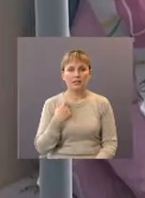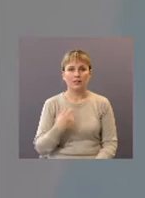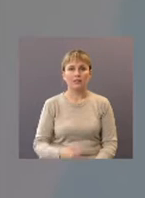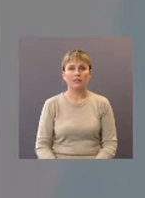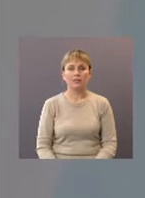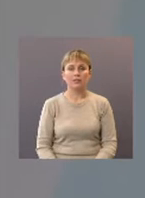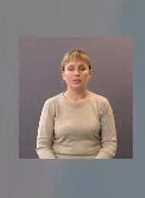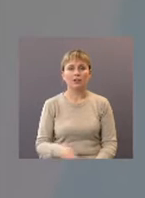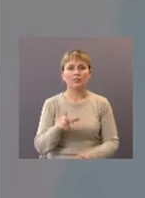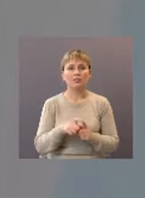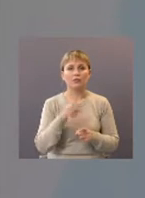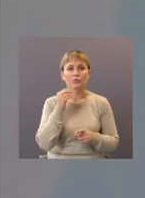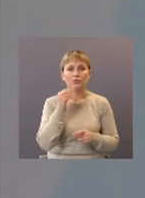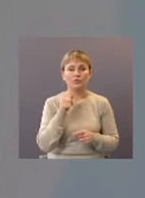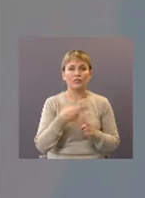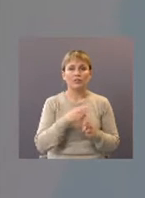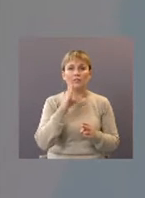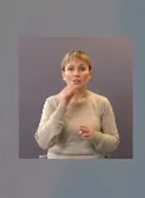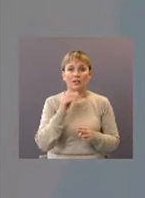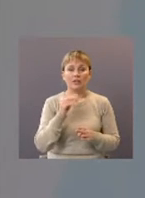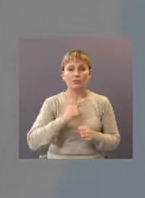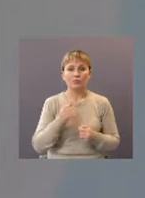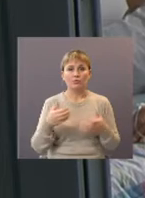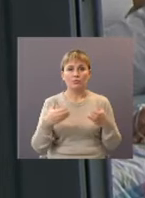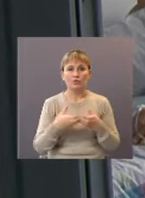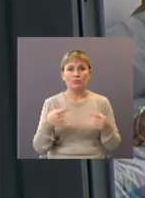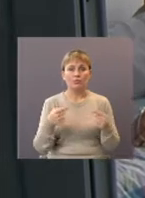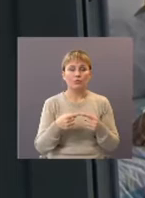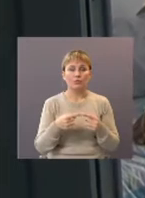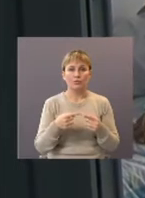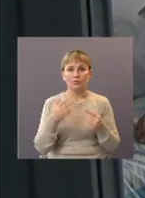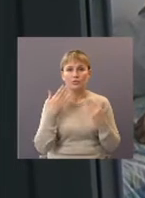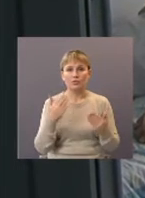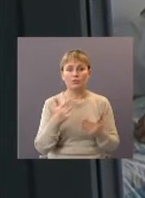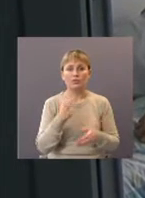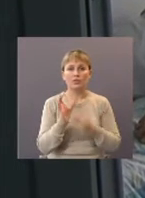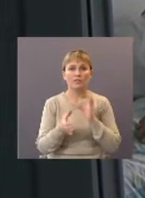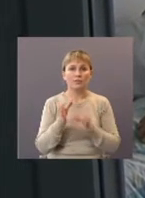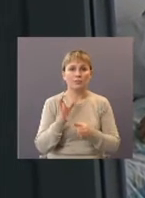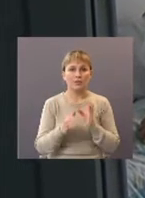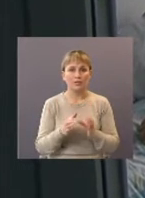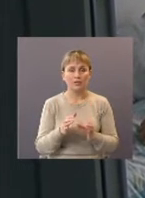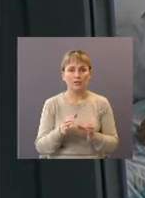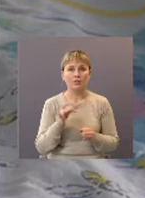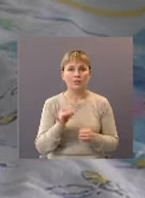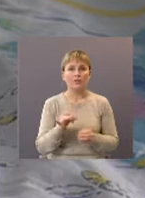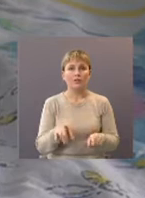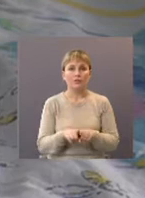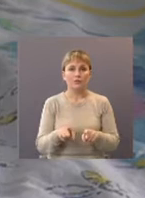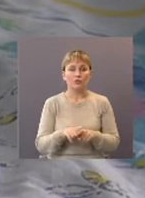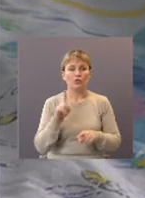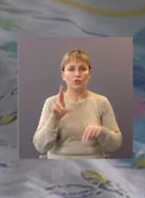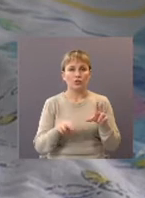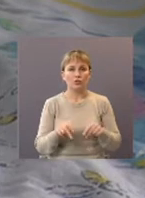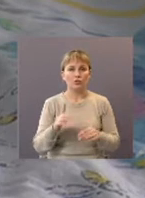продукция. По словам мужчины, в тот вечер на веселье с друзьями точно и не запомнил, сколько кружек янтарного принял на грудь. И тем не менее считает,